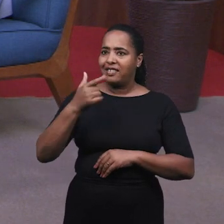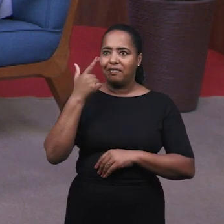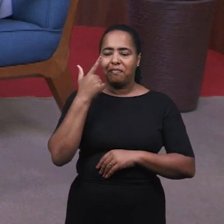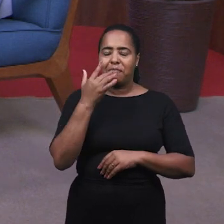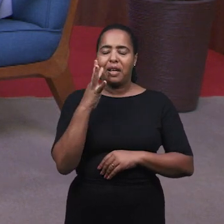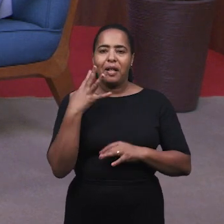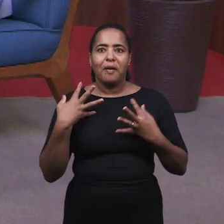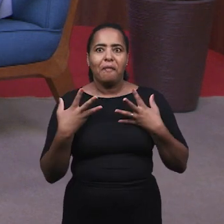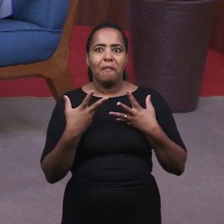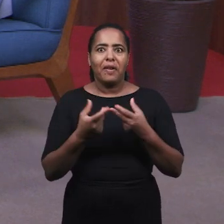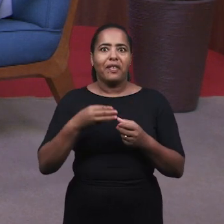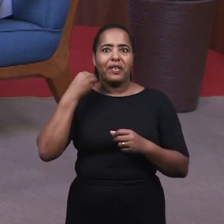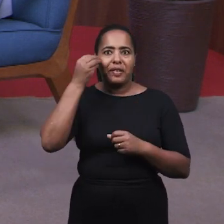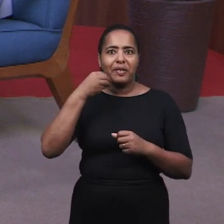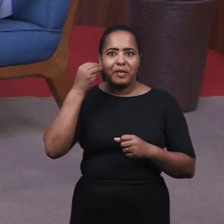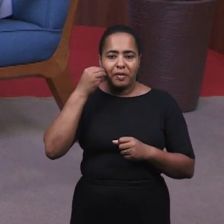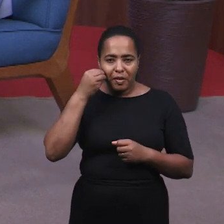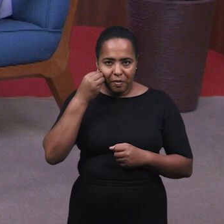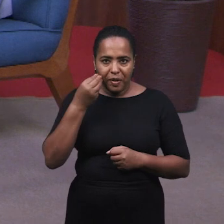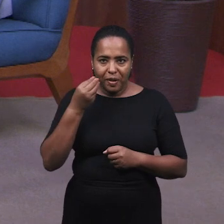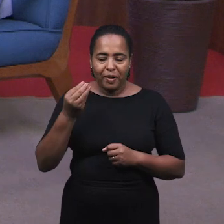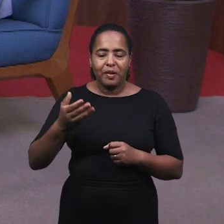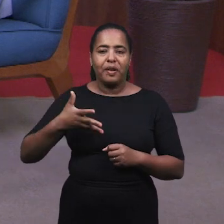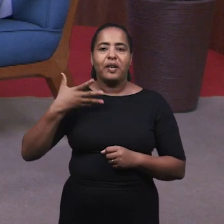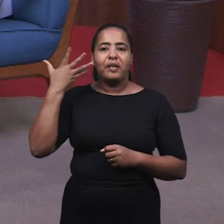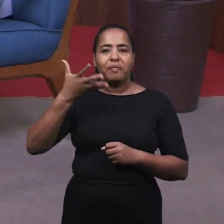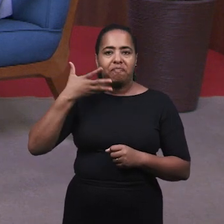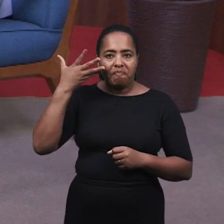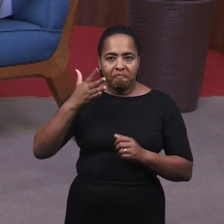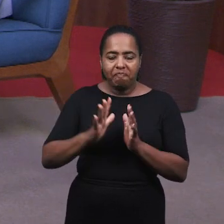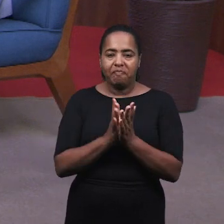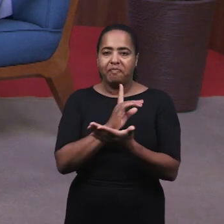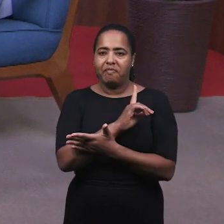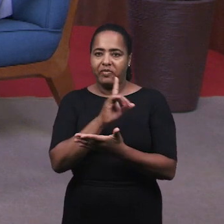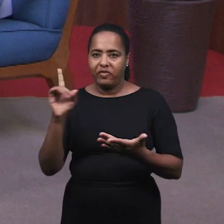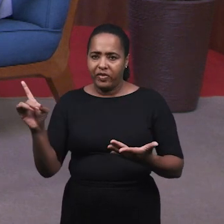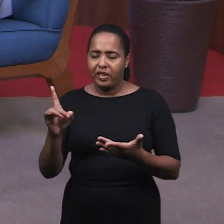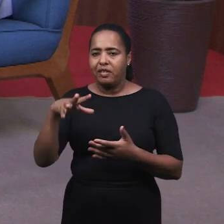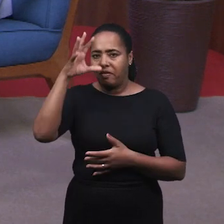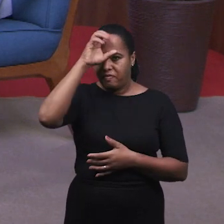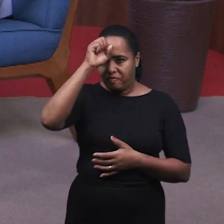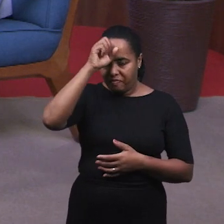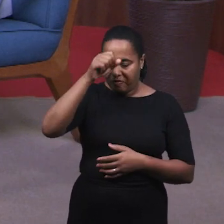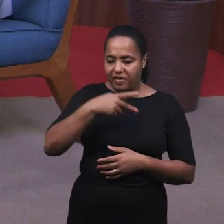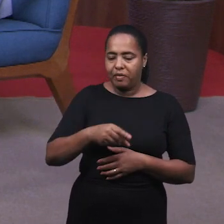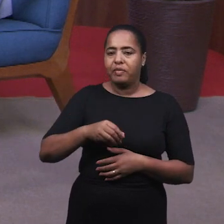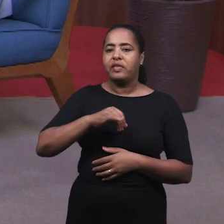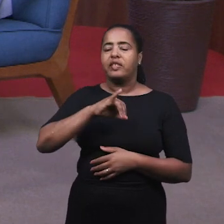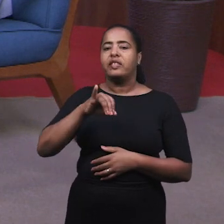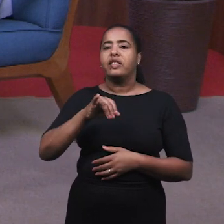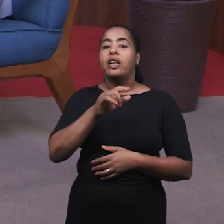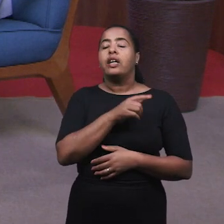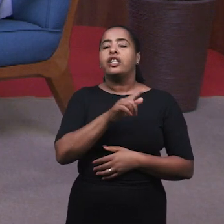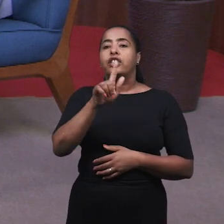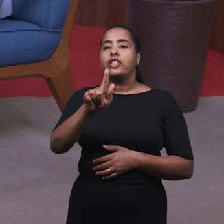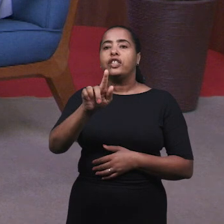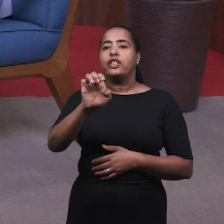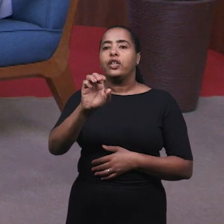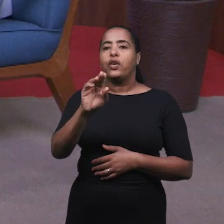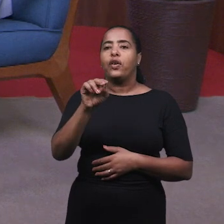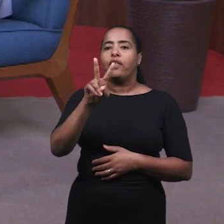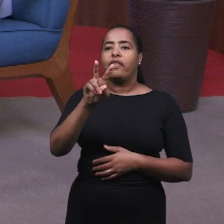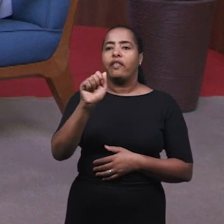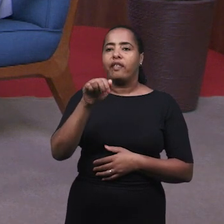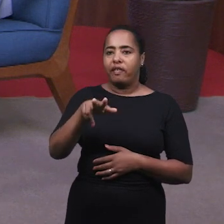davantage sur cette impressionnante et profonde expérience décrite dans la parole de Dieu. Vous allez apprendre avec le professeur Giovanna